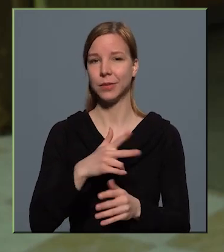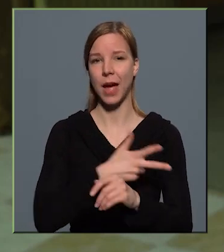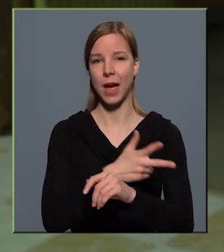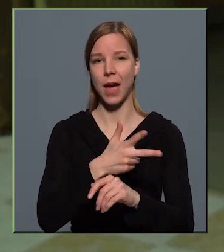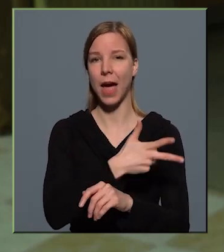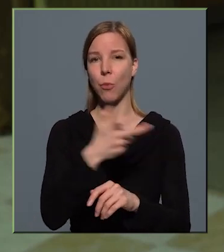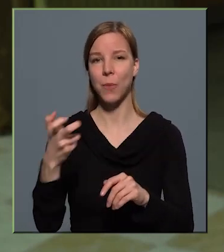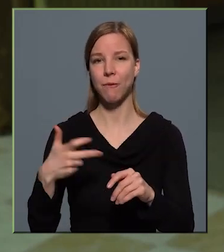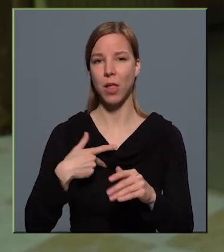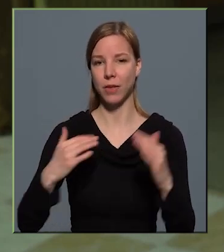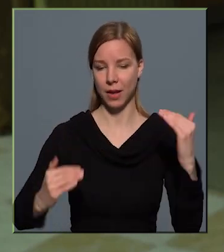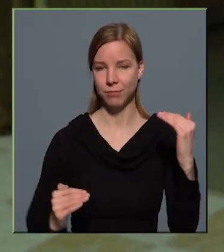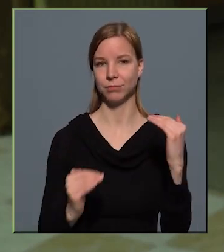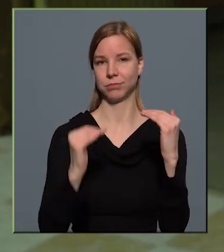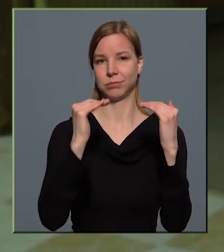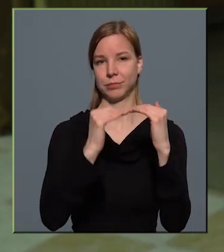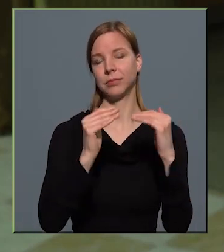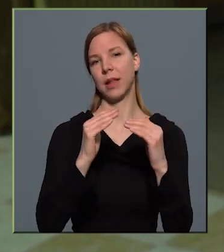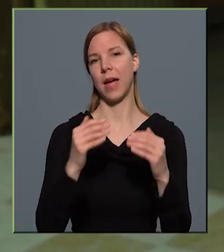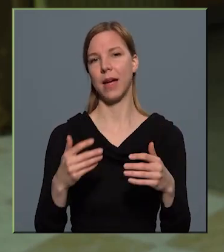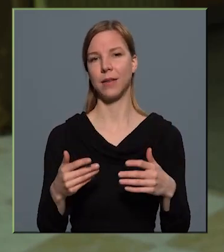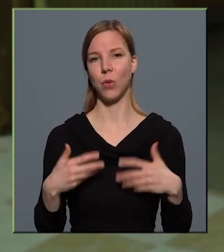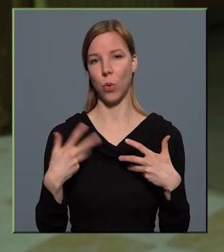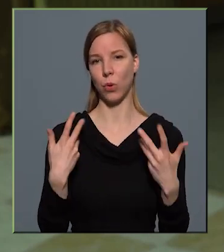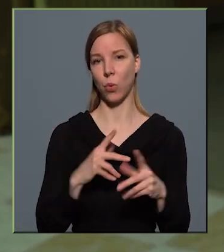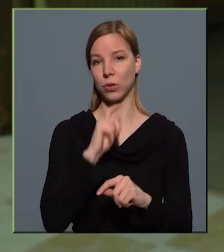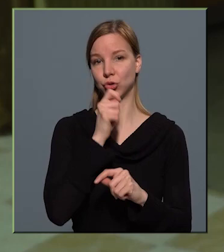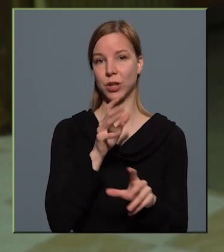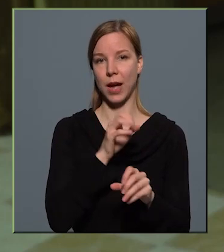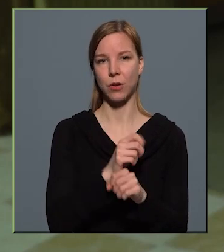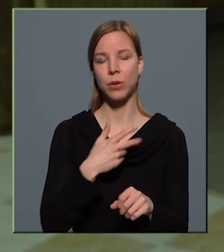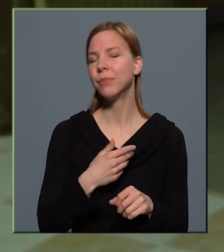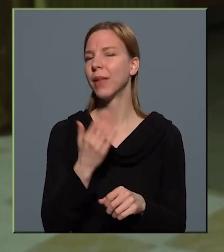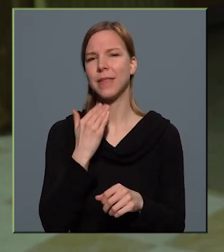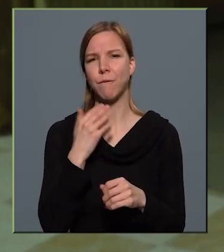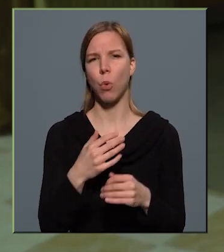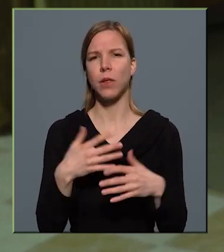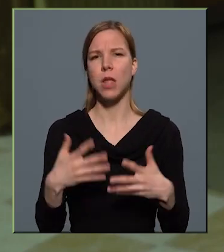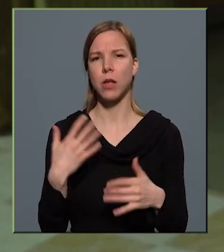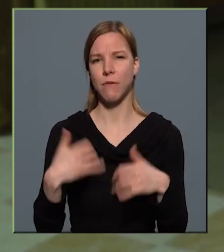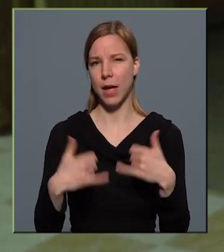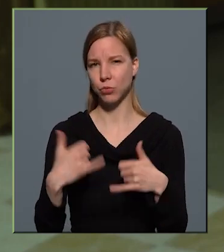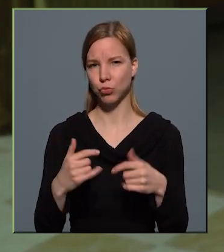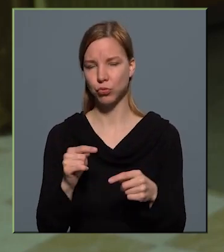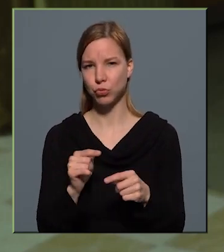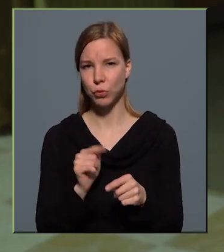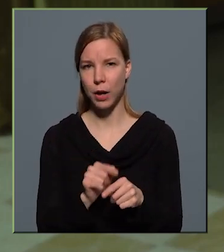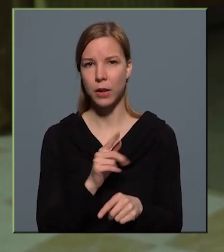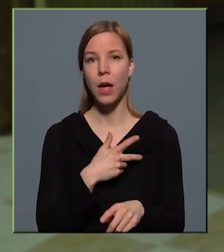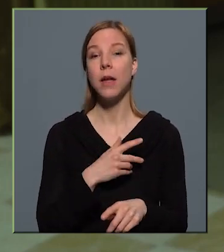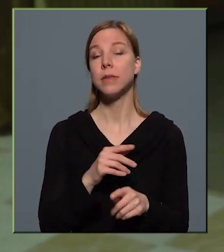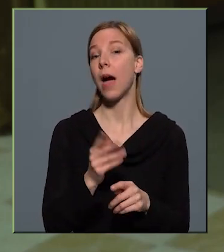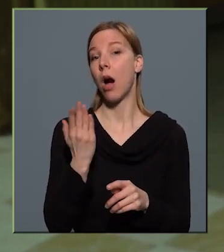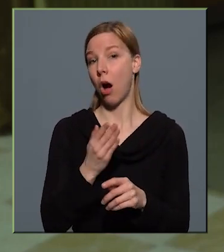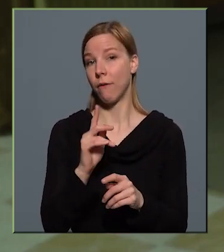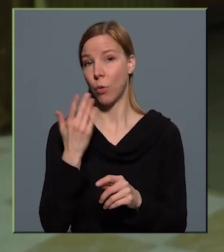hogy sikerült, mert minden így összejött, hogy nem voltak nagy versenyek, de ha voltak, akkor is négy számban egyedi csúcsot